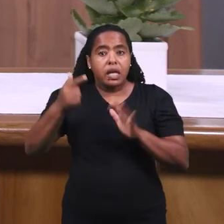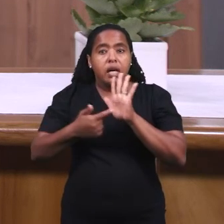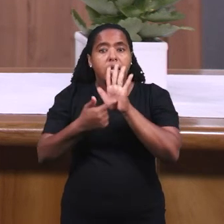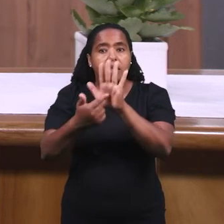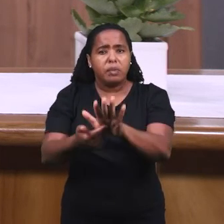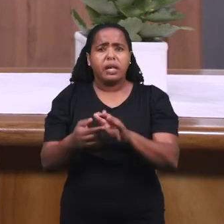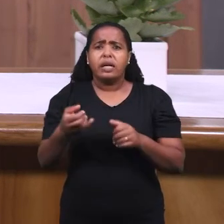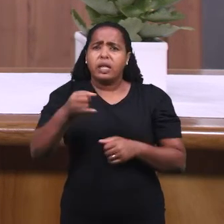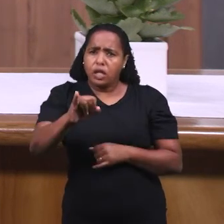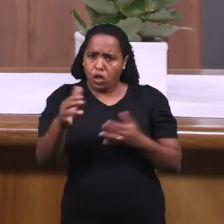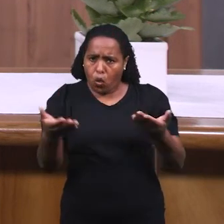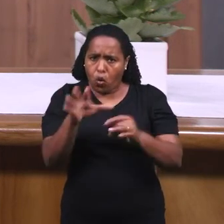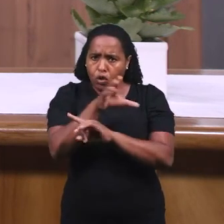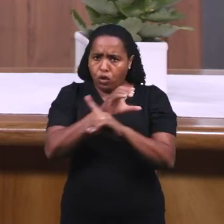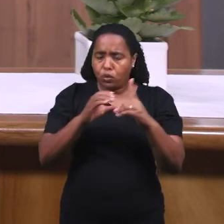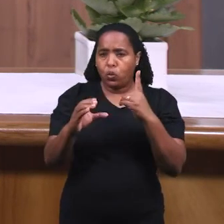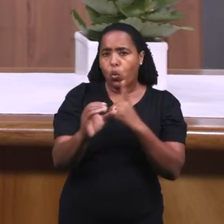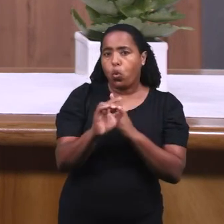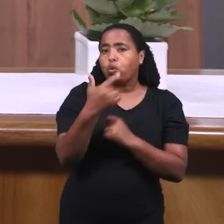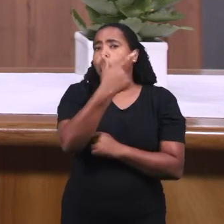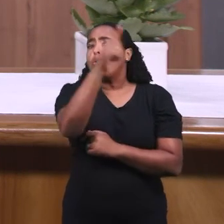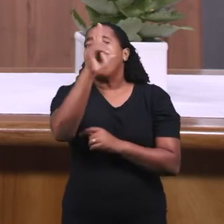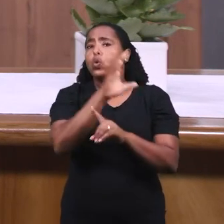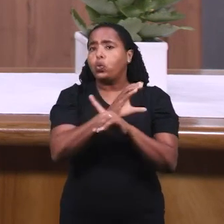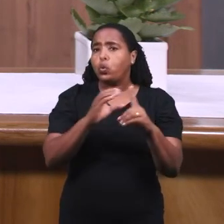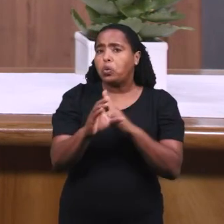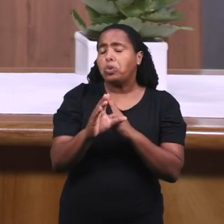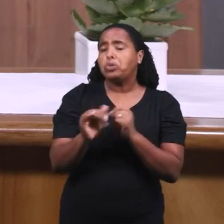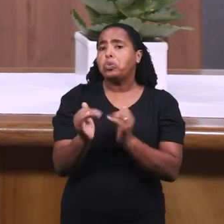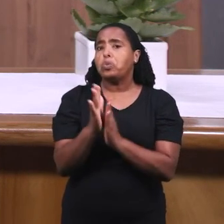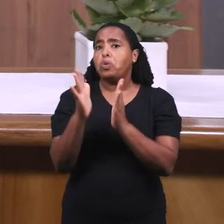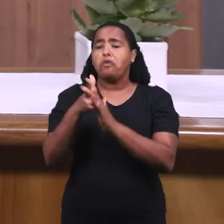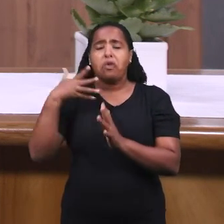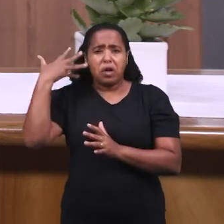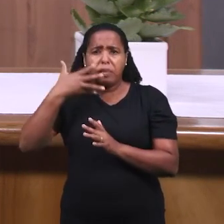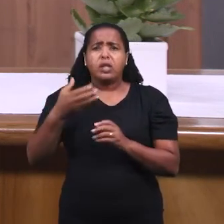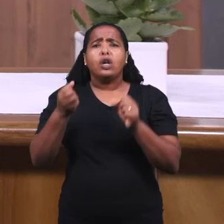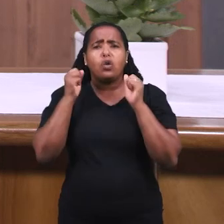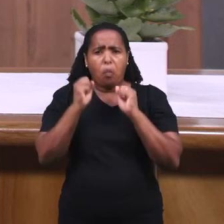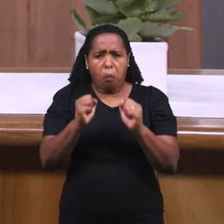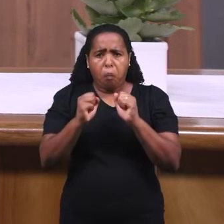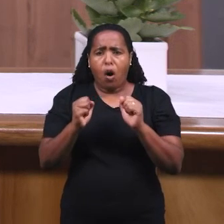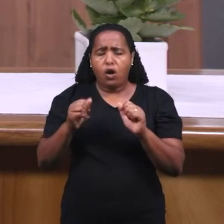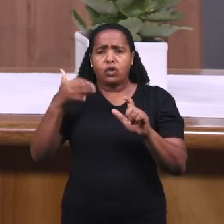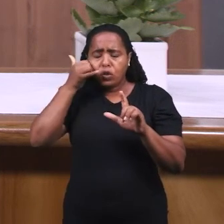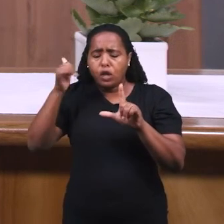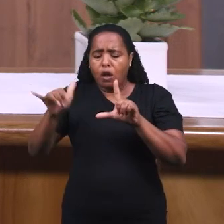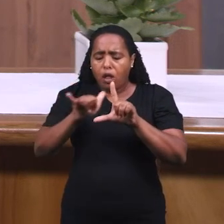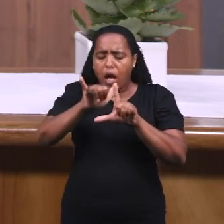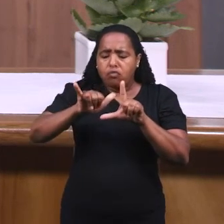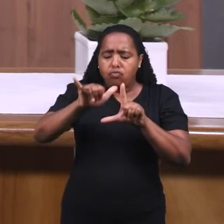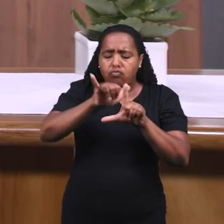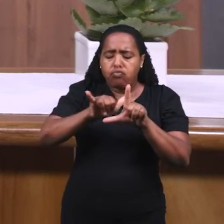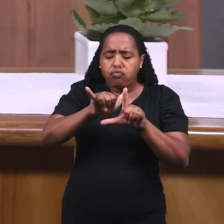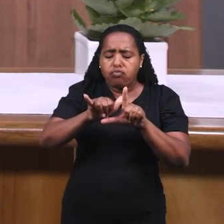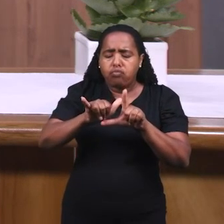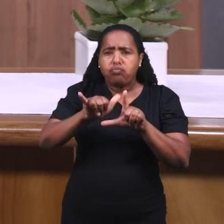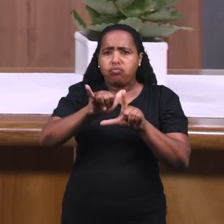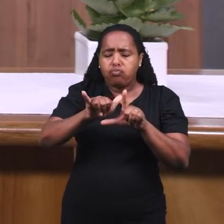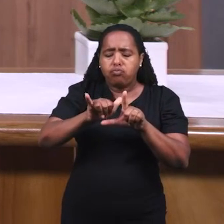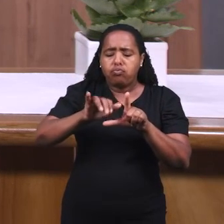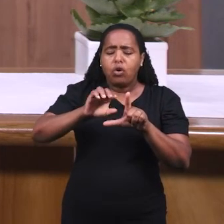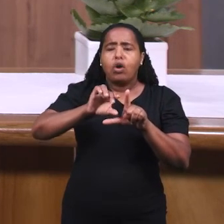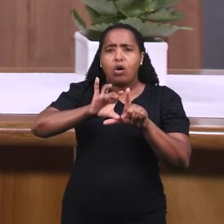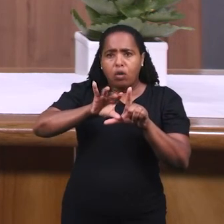прислать сообщение. Второй вот код для тех, кто хочет поделиться своим переживанием, опытом, да, со Словом